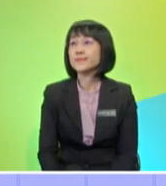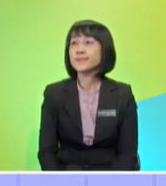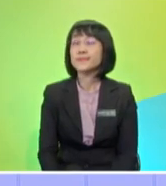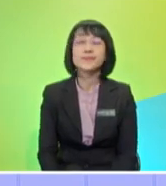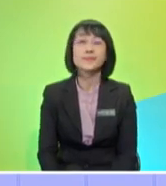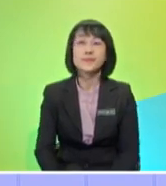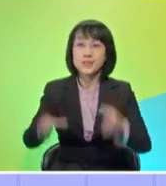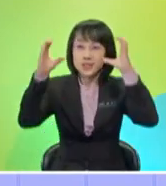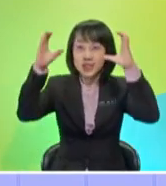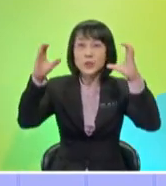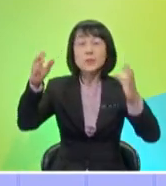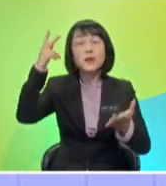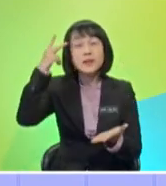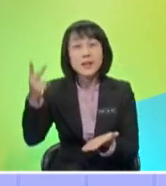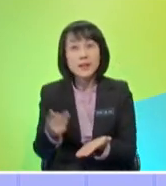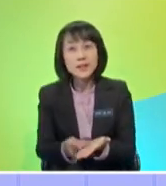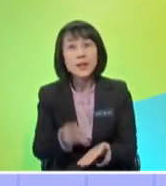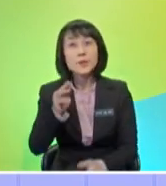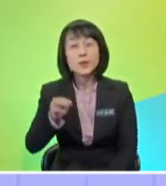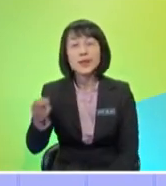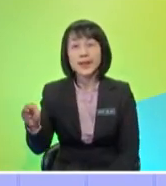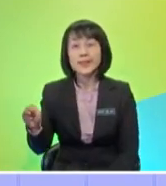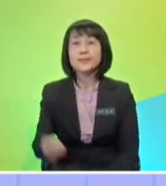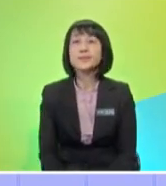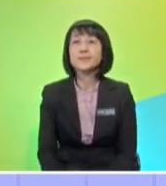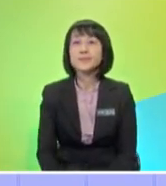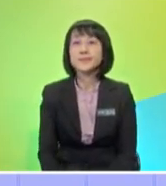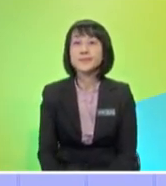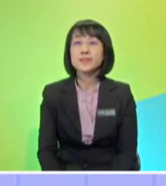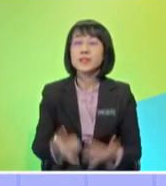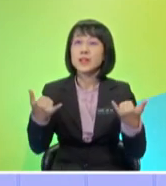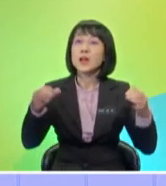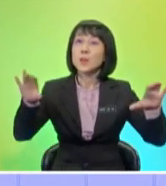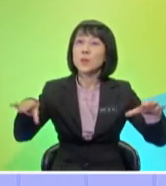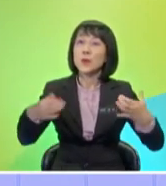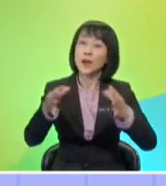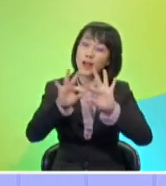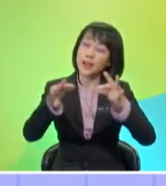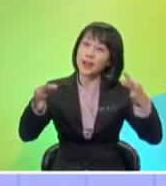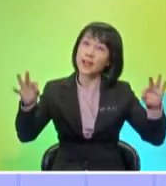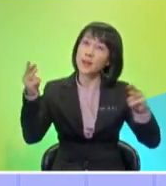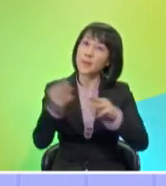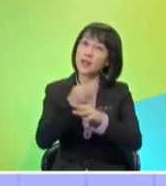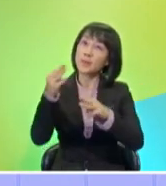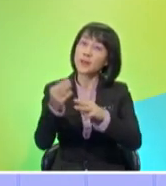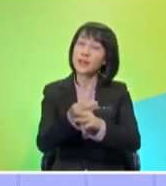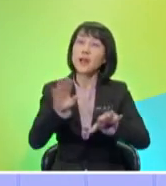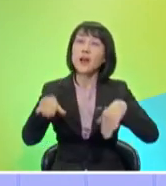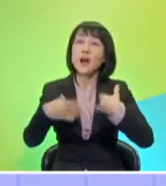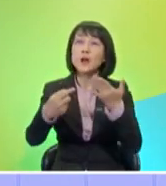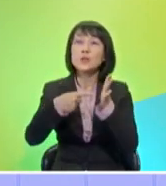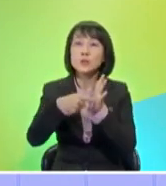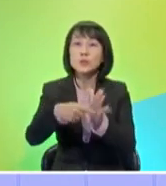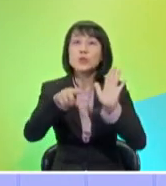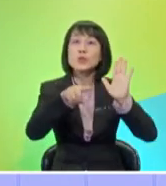perkenalkan kepada anak-anak murid cikgu. Tadi kita belajar melalui gambar rajah, sekarang kita nak buat ayat matematik. Bagaimana menunjukkan